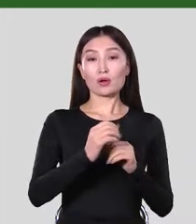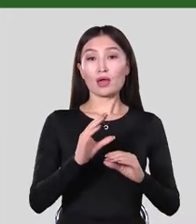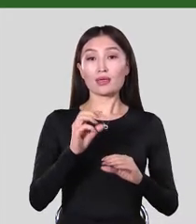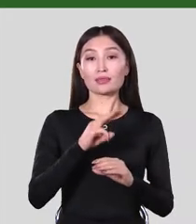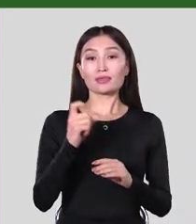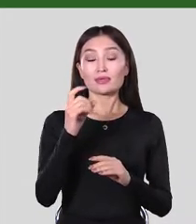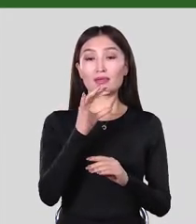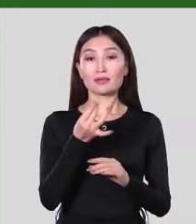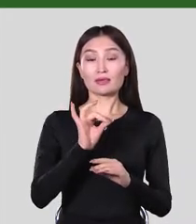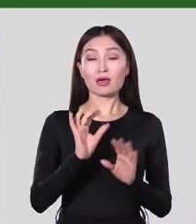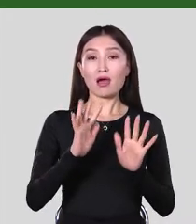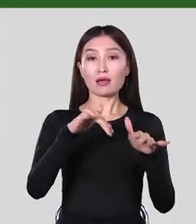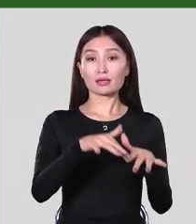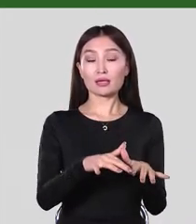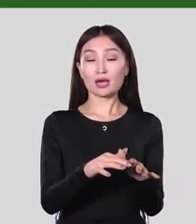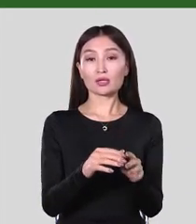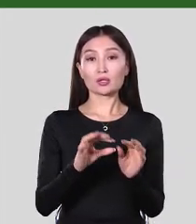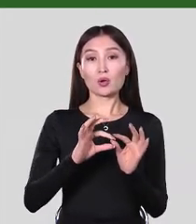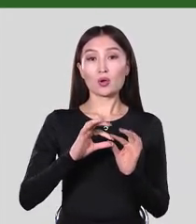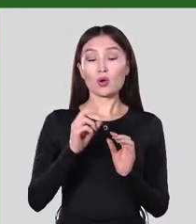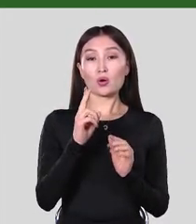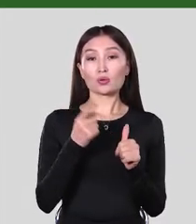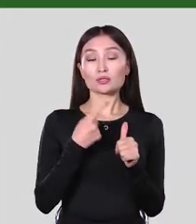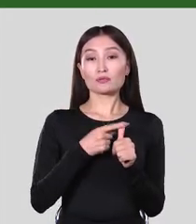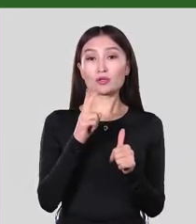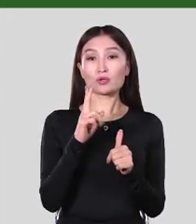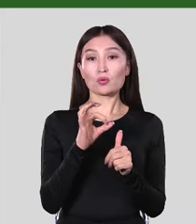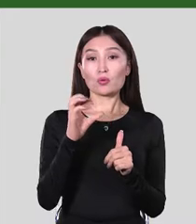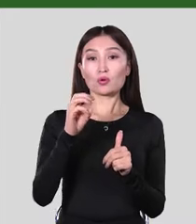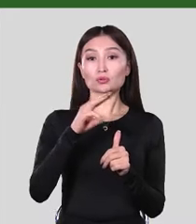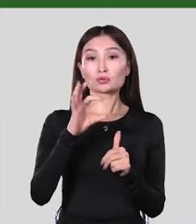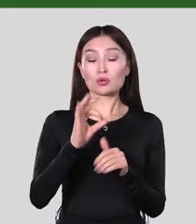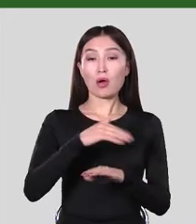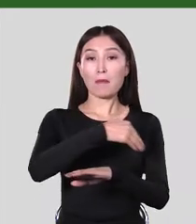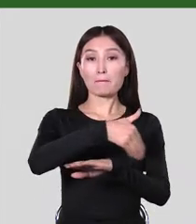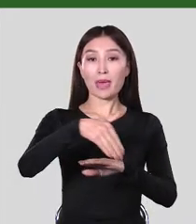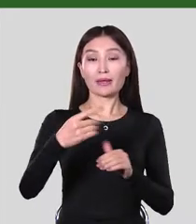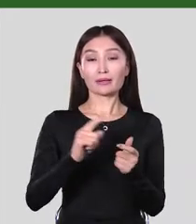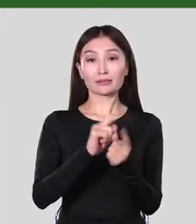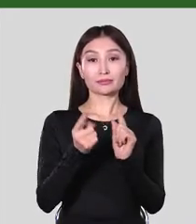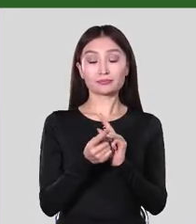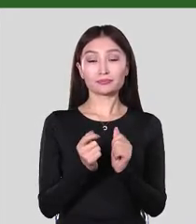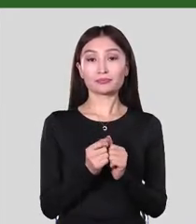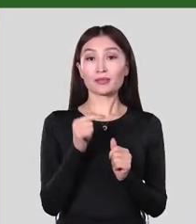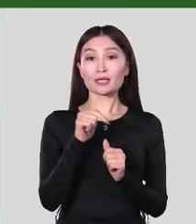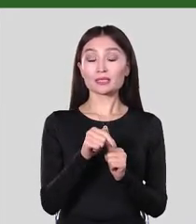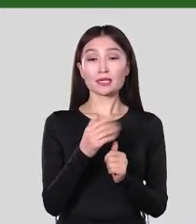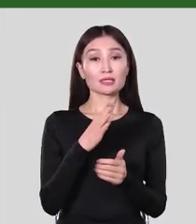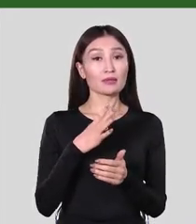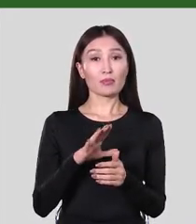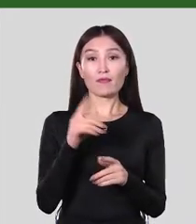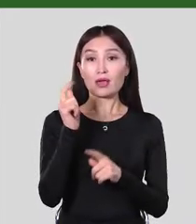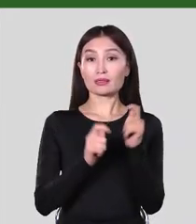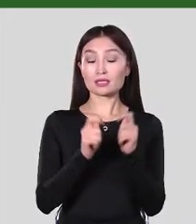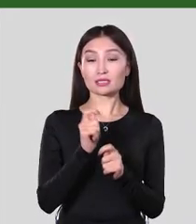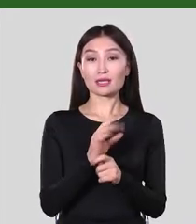тянется узкая полоса, которую называют коста, что означает берег. Здесь почти не бывает